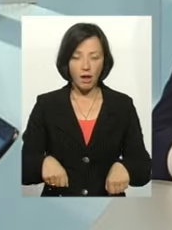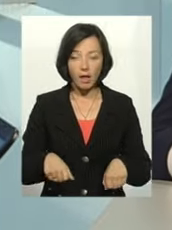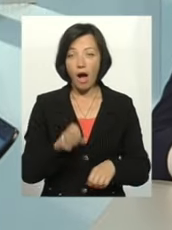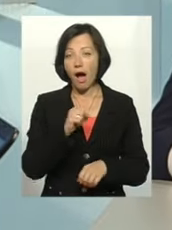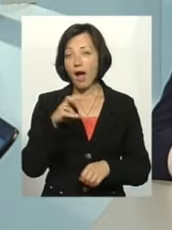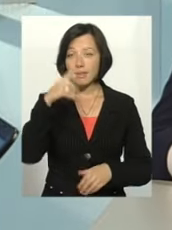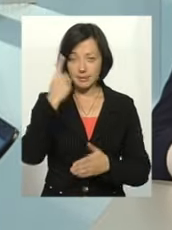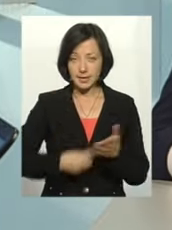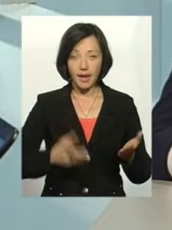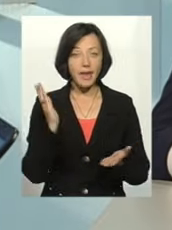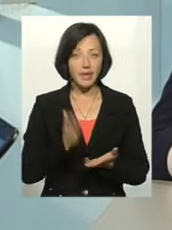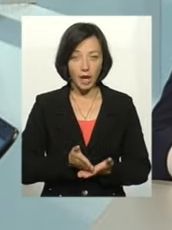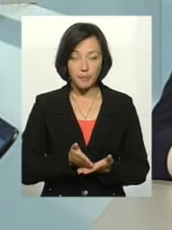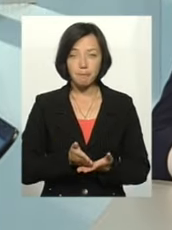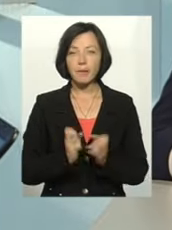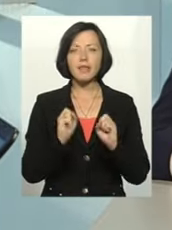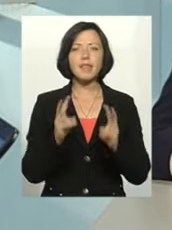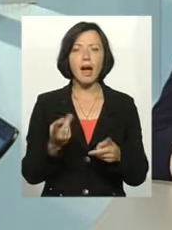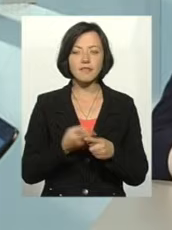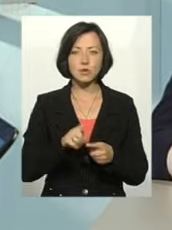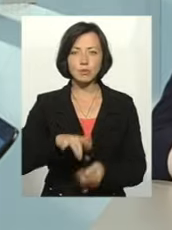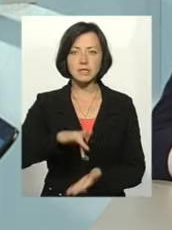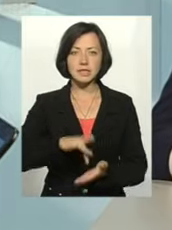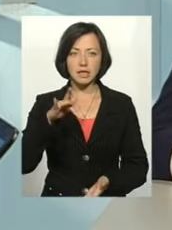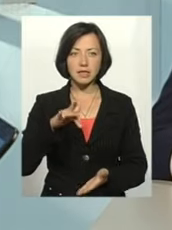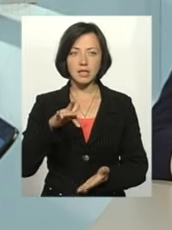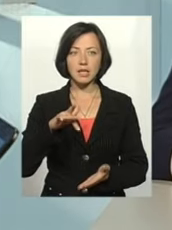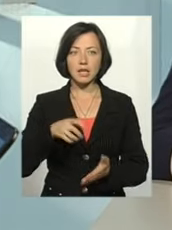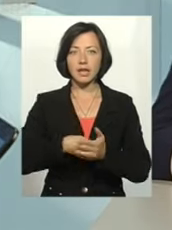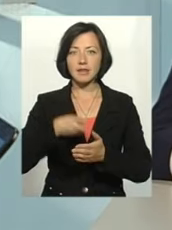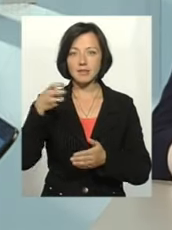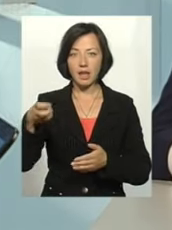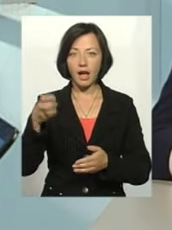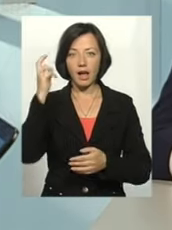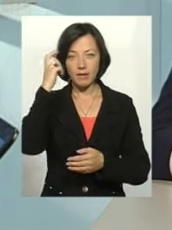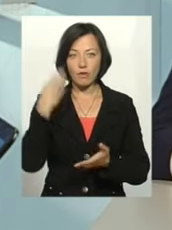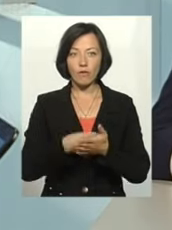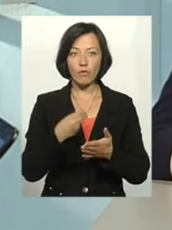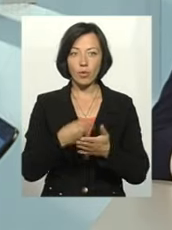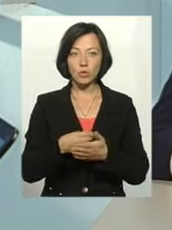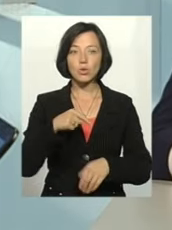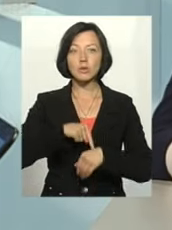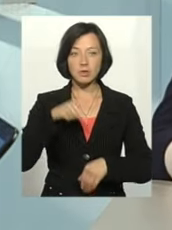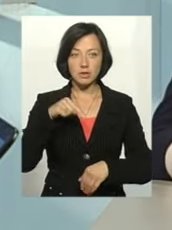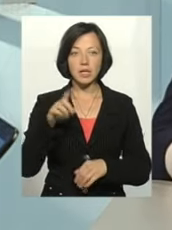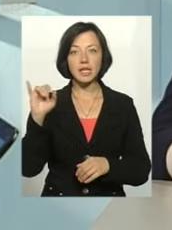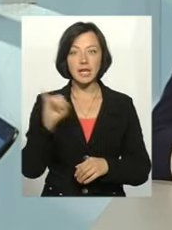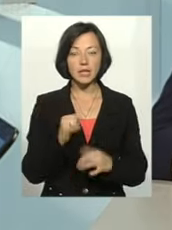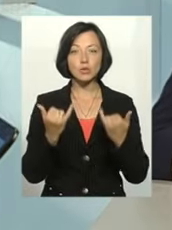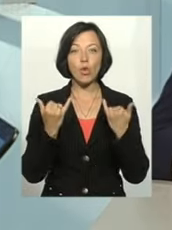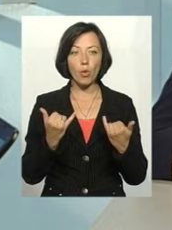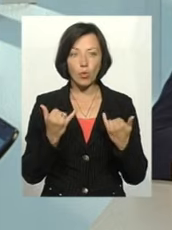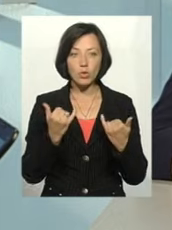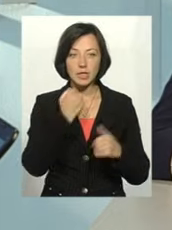Але надія є. Як у цьому центрі звернулися з листом до Київського фонду, вони відгукнулися. І